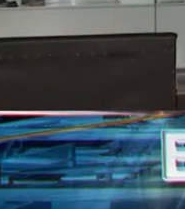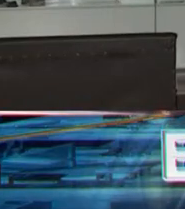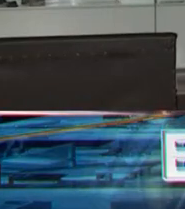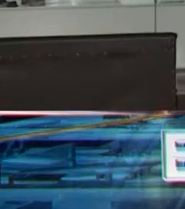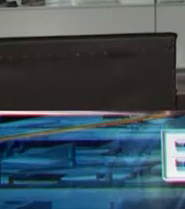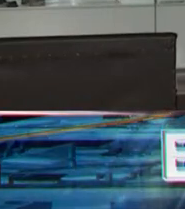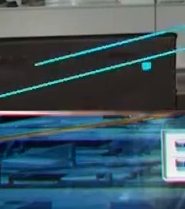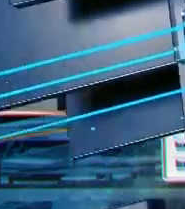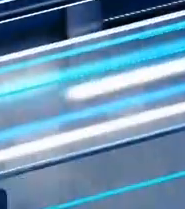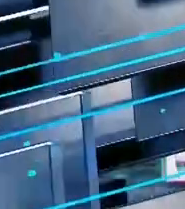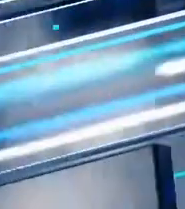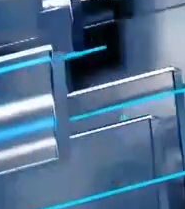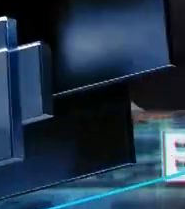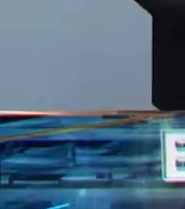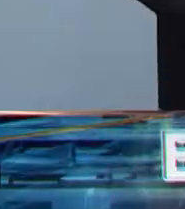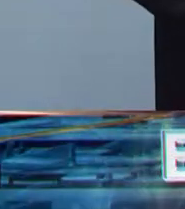тұр.